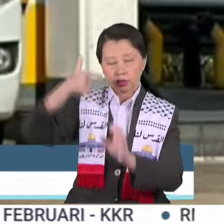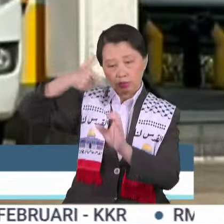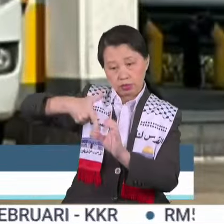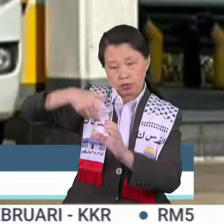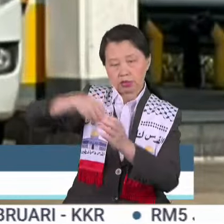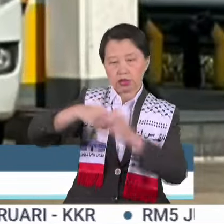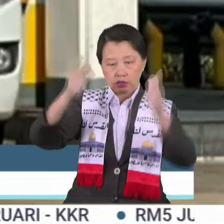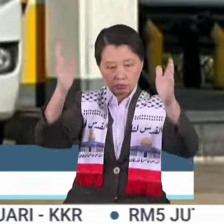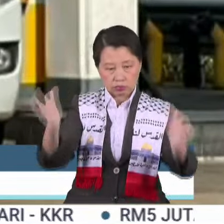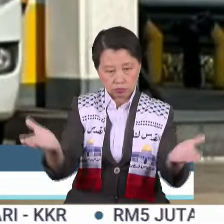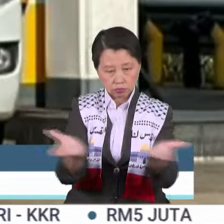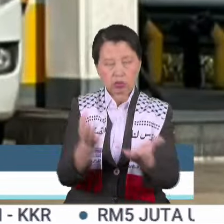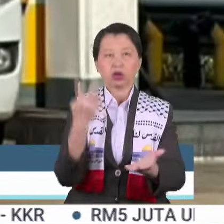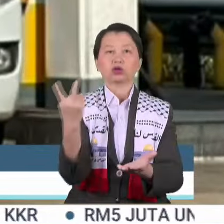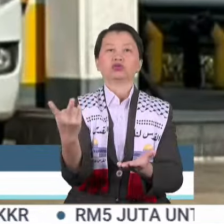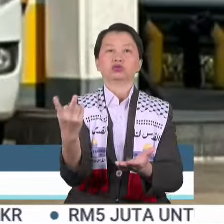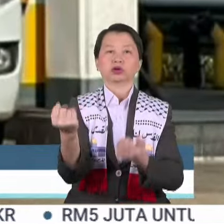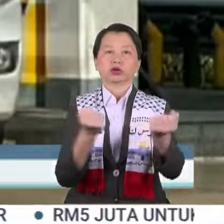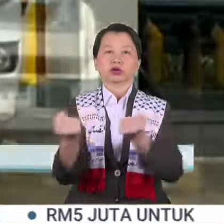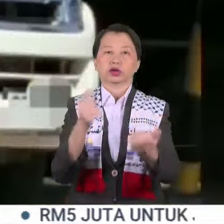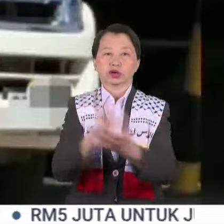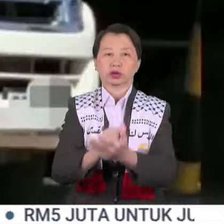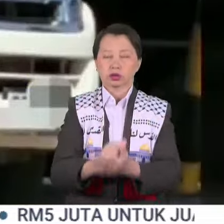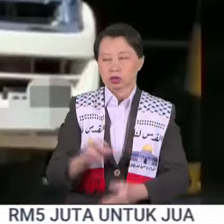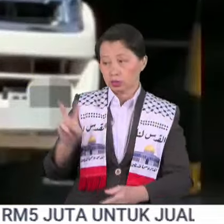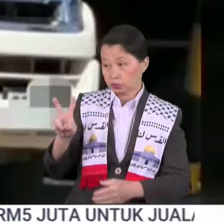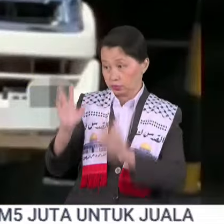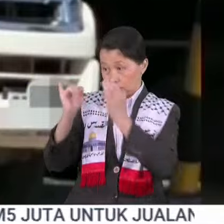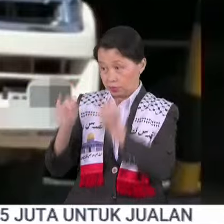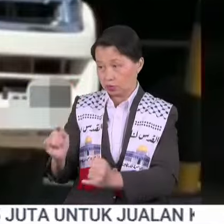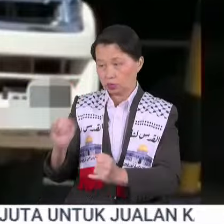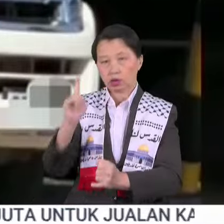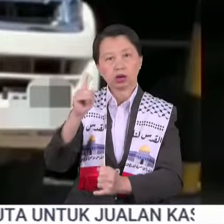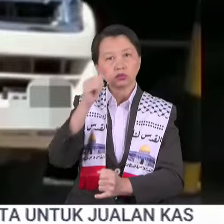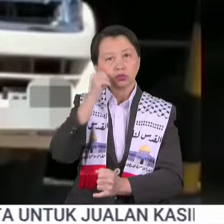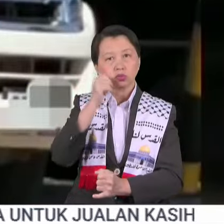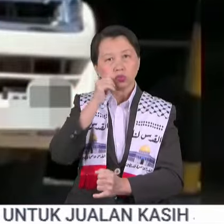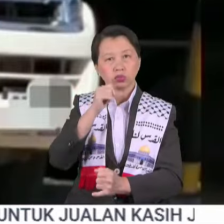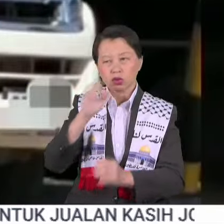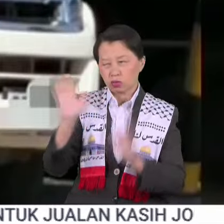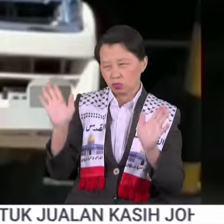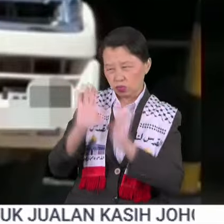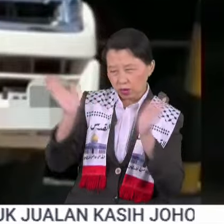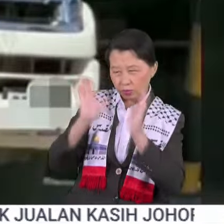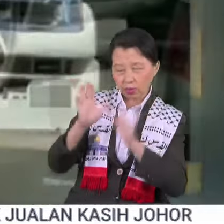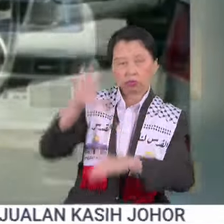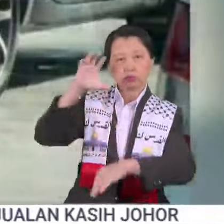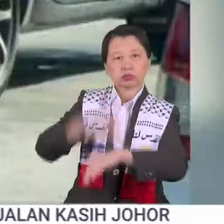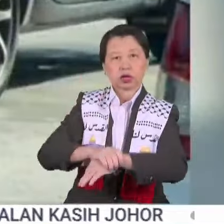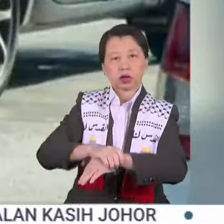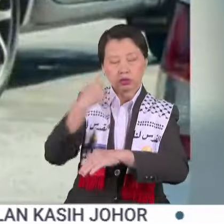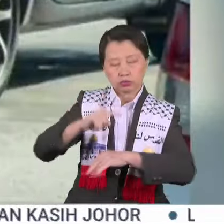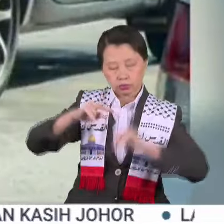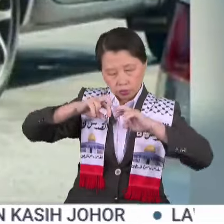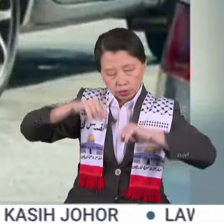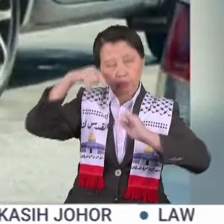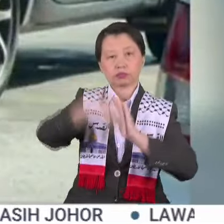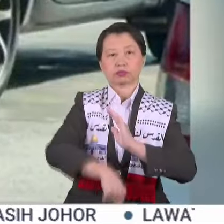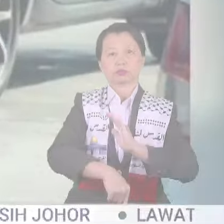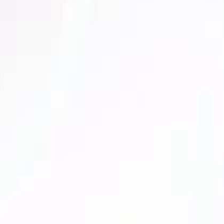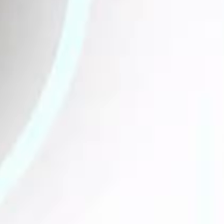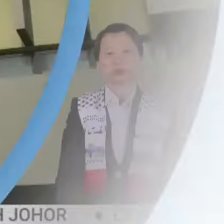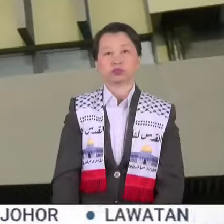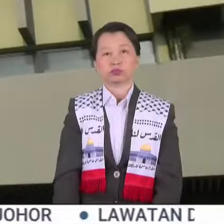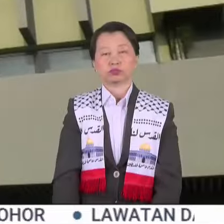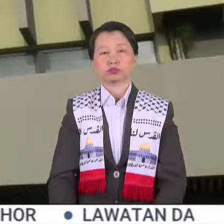dalam tangki kedua-dua kenderaan tersebut. 2 individu termasuk seorang wanita warga asing ditahan untuk siasatan lanjut.